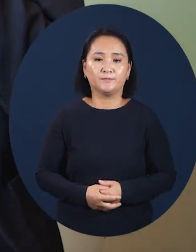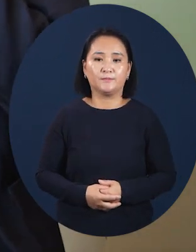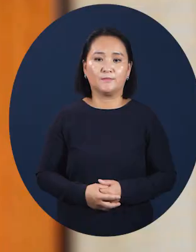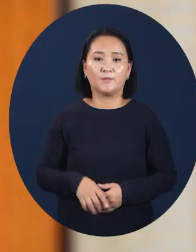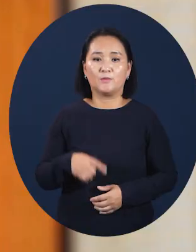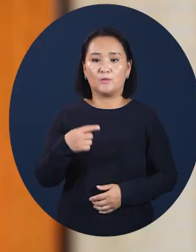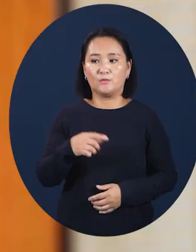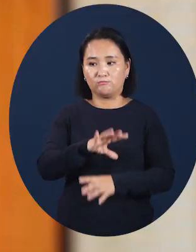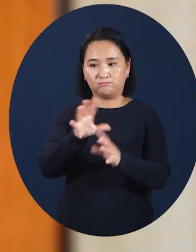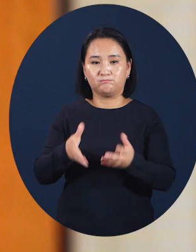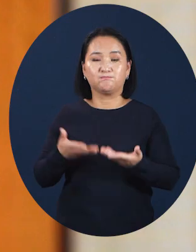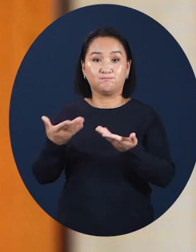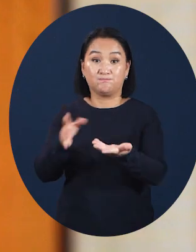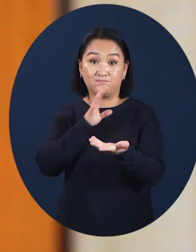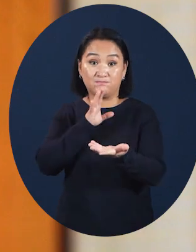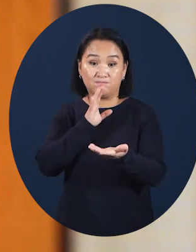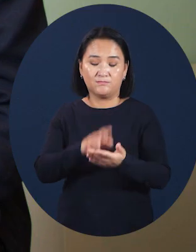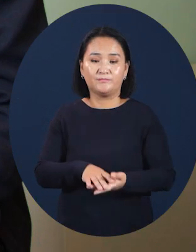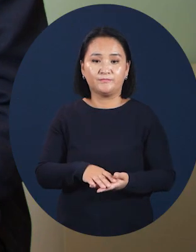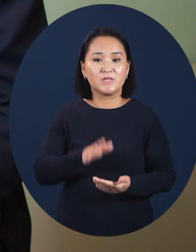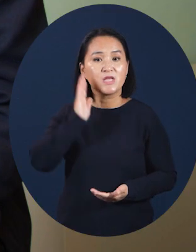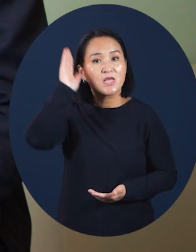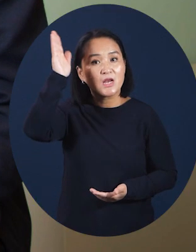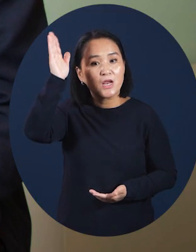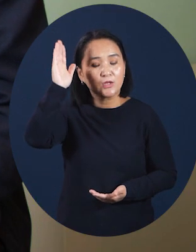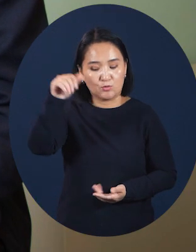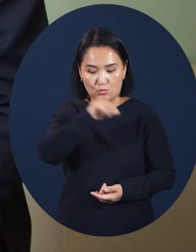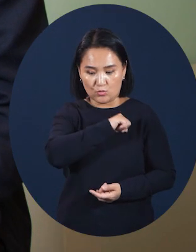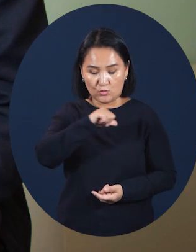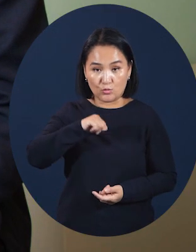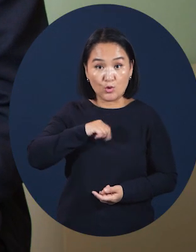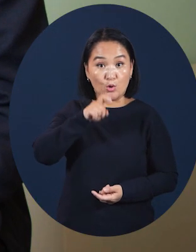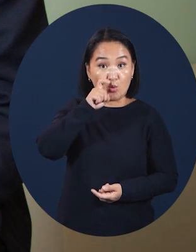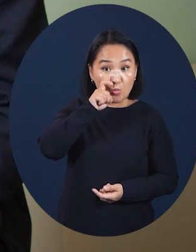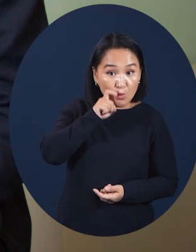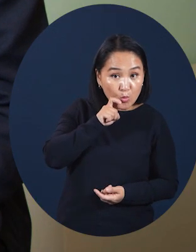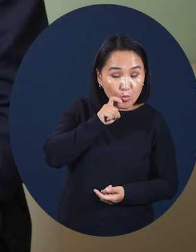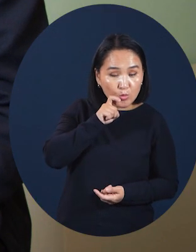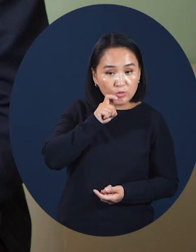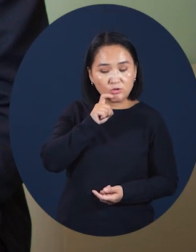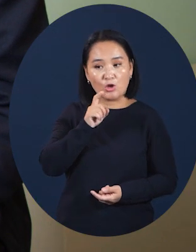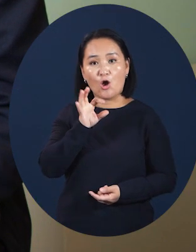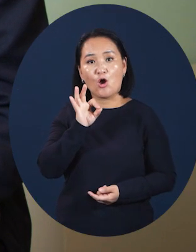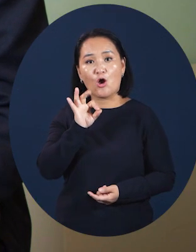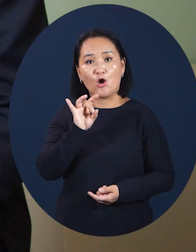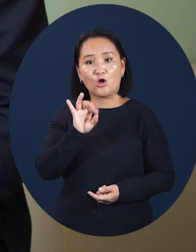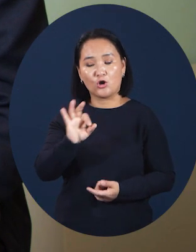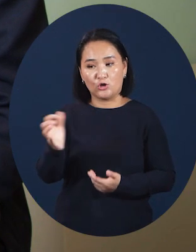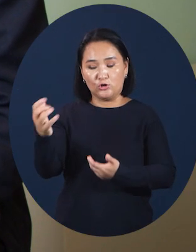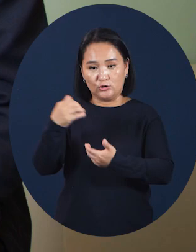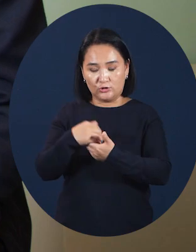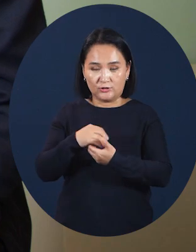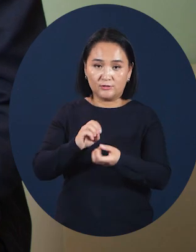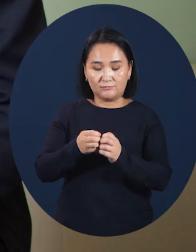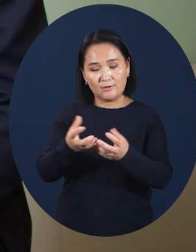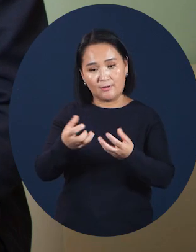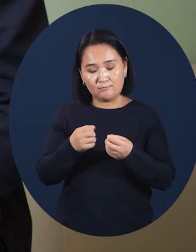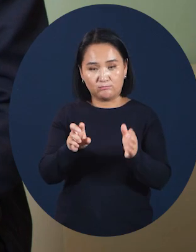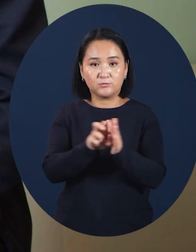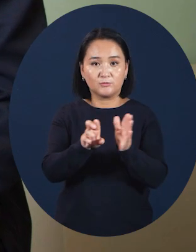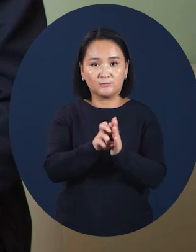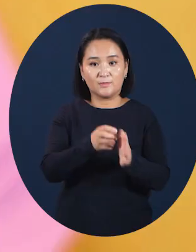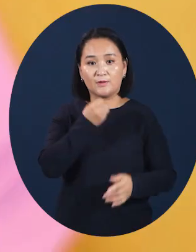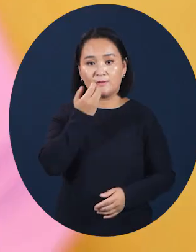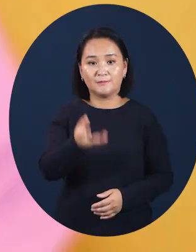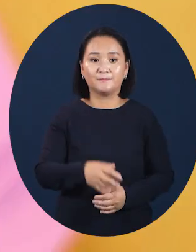хүлээл гэж өгч байгаа. Ирээдүйд ингээд том болоод өөрийнхөө ингээд хүссэн юмар ингээд орлого мөнгө олоо явуулж болох юм.